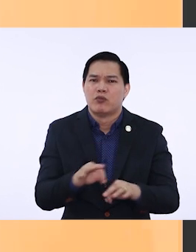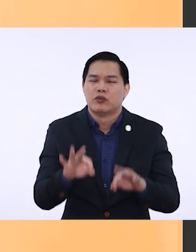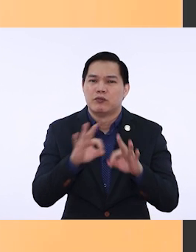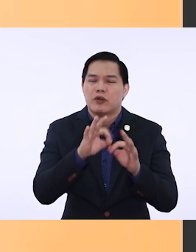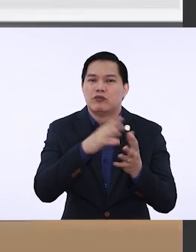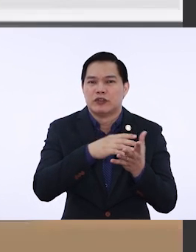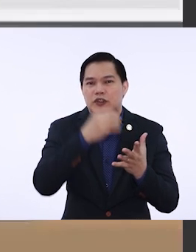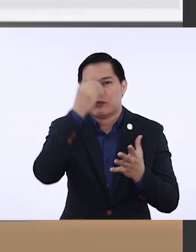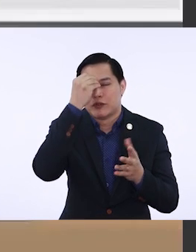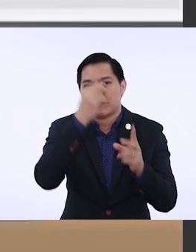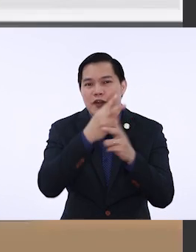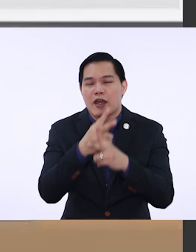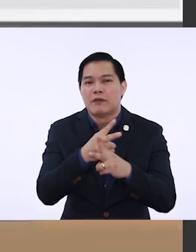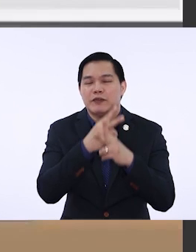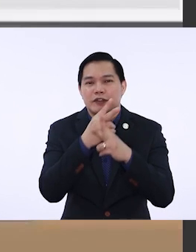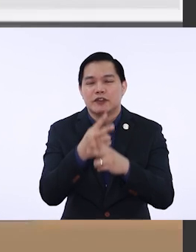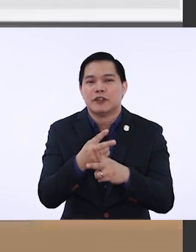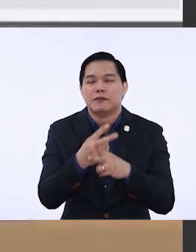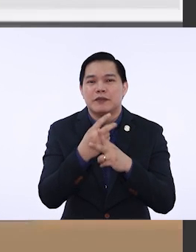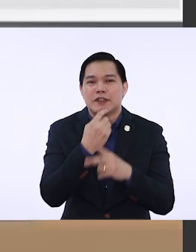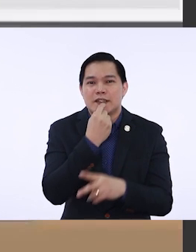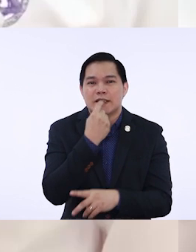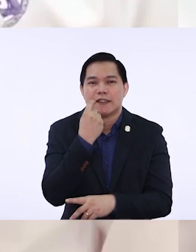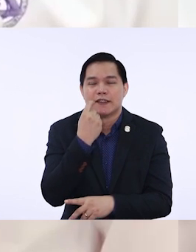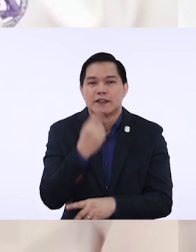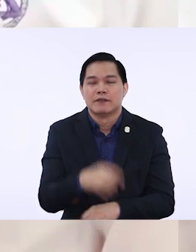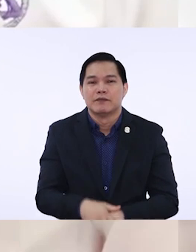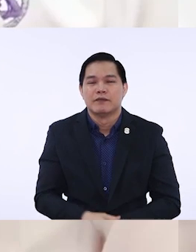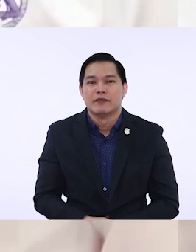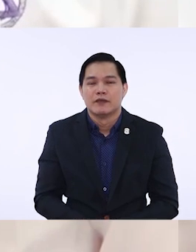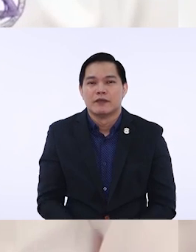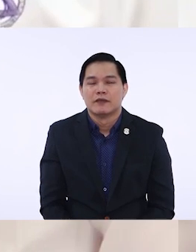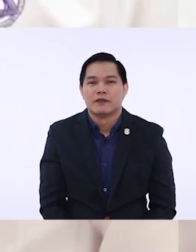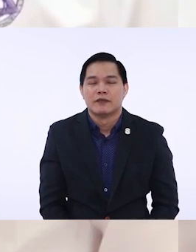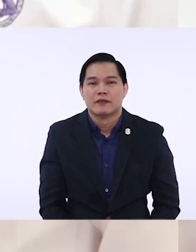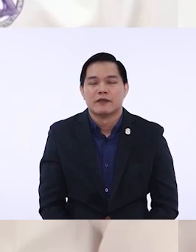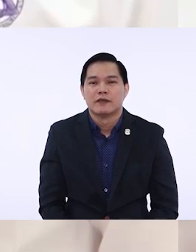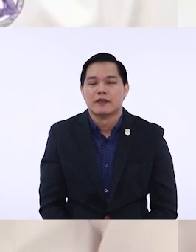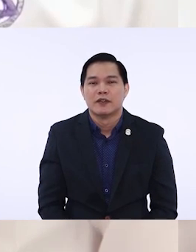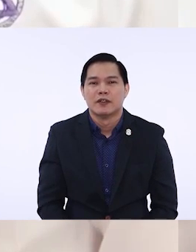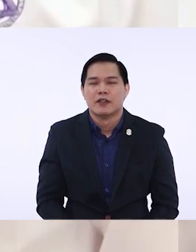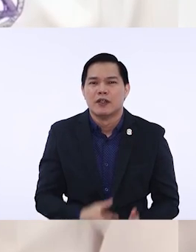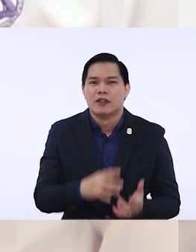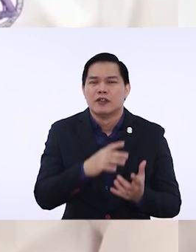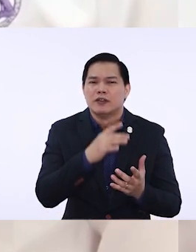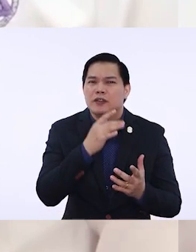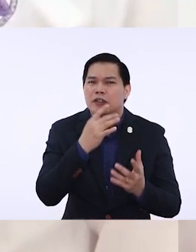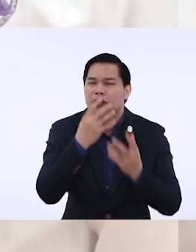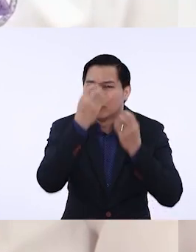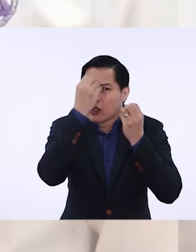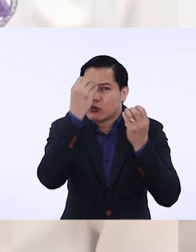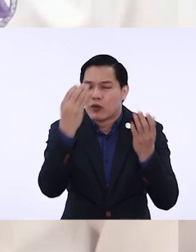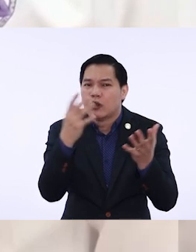nila ang pangangalaga sa kanilang mga ngipin. Halaga na natututo na sila sa wastong pangangalaga ng kanilang mga ngipin.